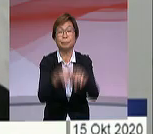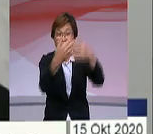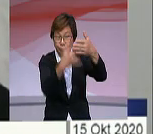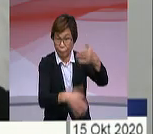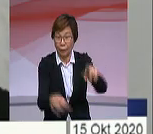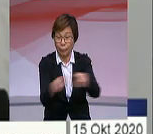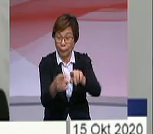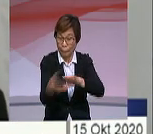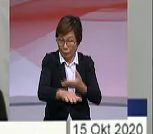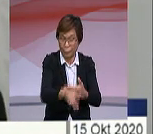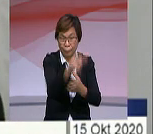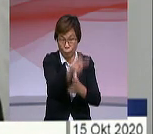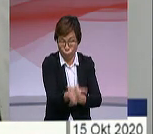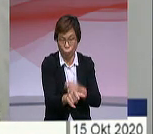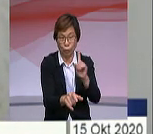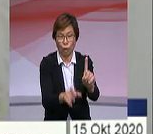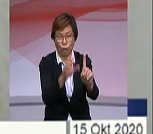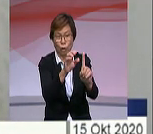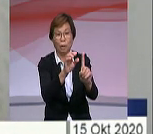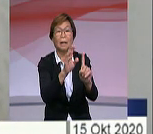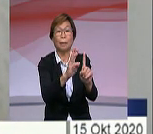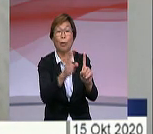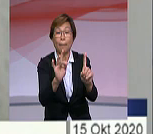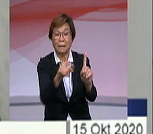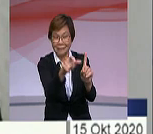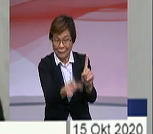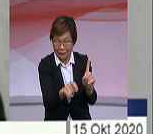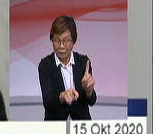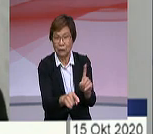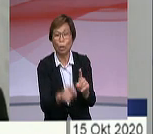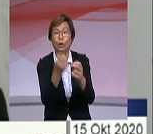berikut. Kes kematian 168, iaitu kes